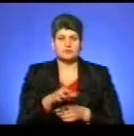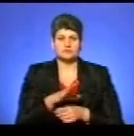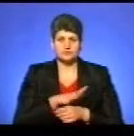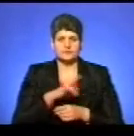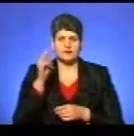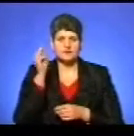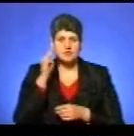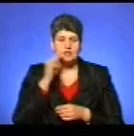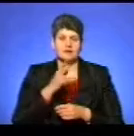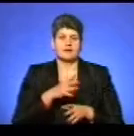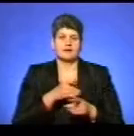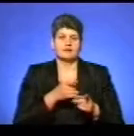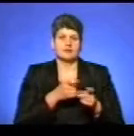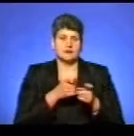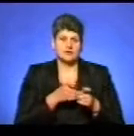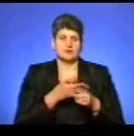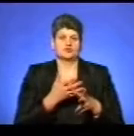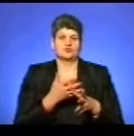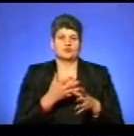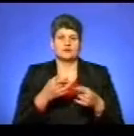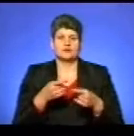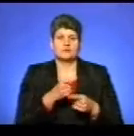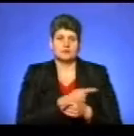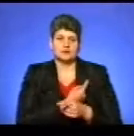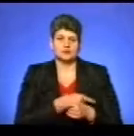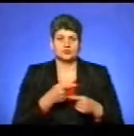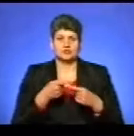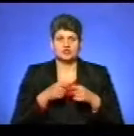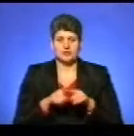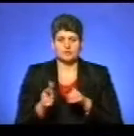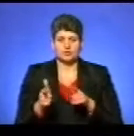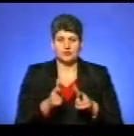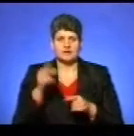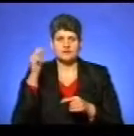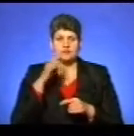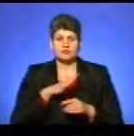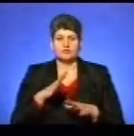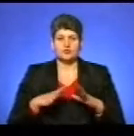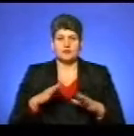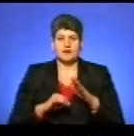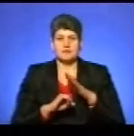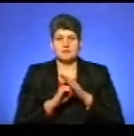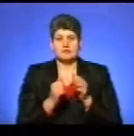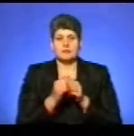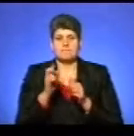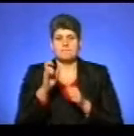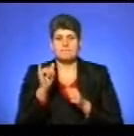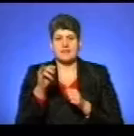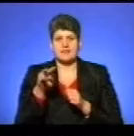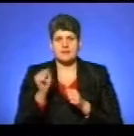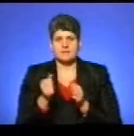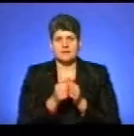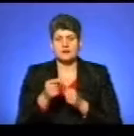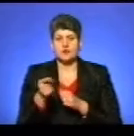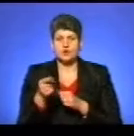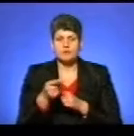з тактичної, вогневої, медичної та інженерної підготовки. Навчання відбулось на тренувальній базі, що у Білі, поблизу Тернополя, повідомив